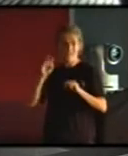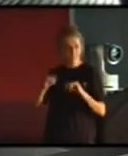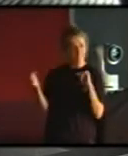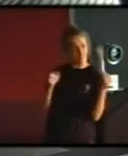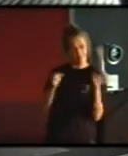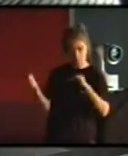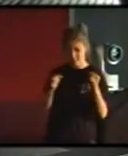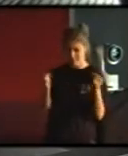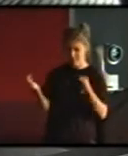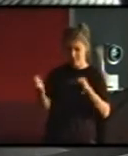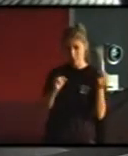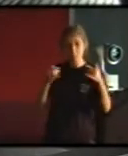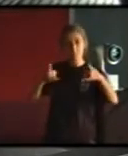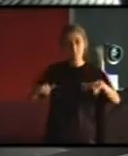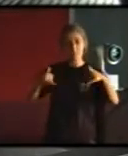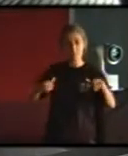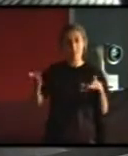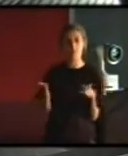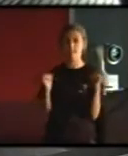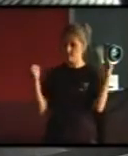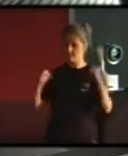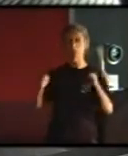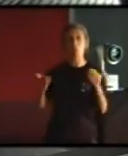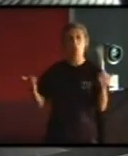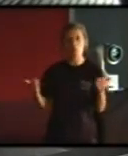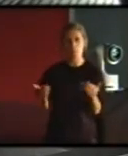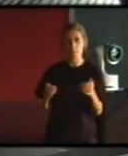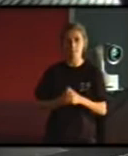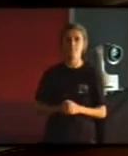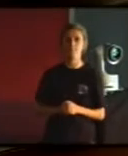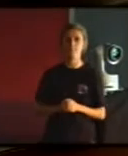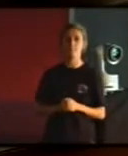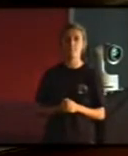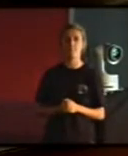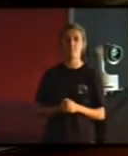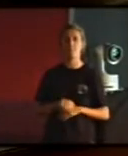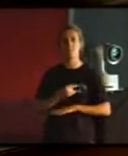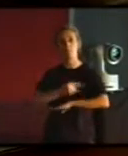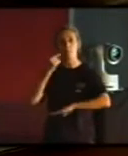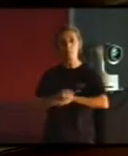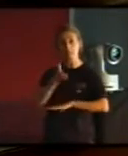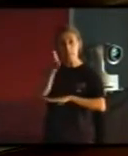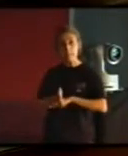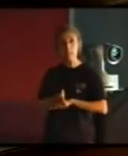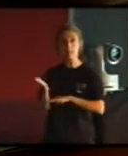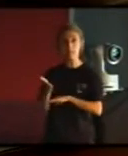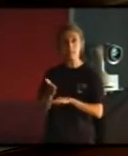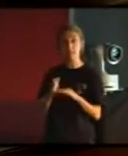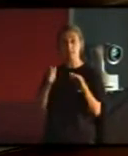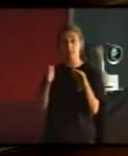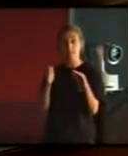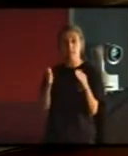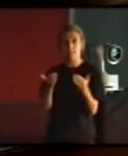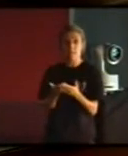il y a une chose sur laquelle on est en accord, c'est que la frontière et les contrôles au Palais des Larmes, c'était